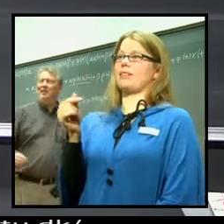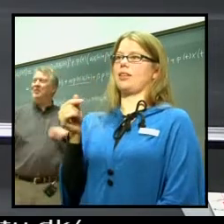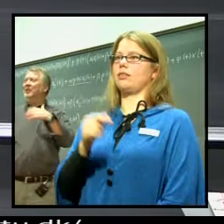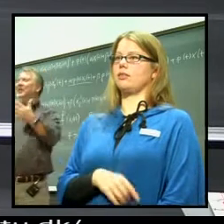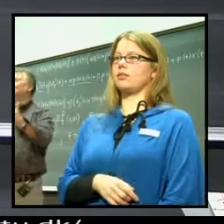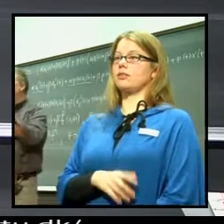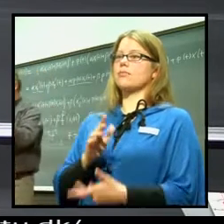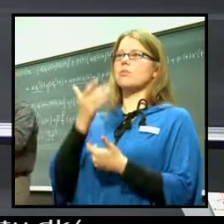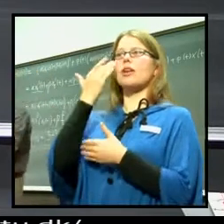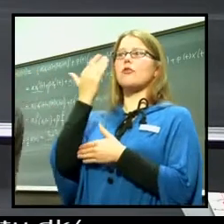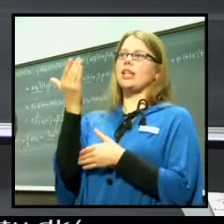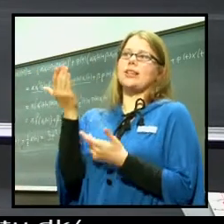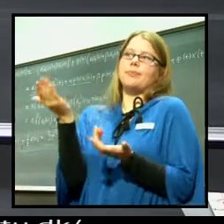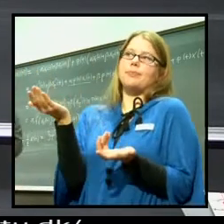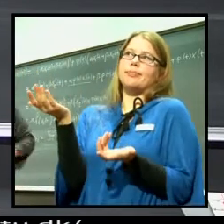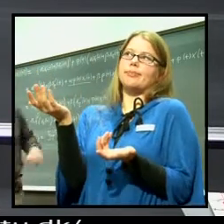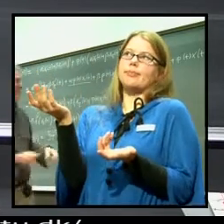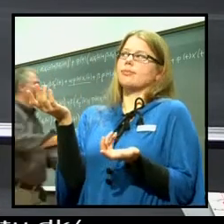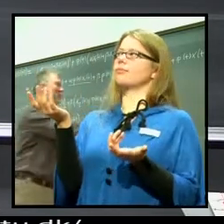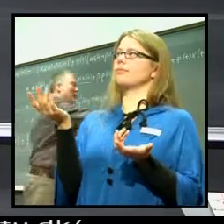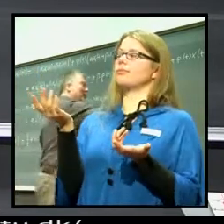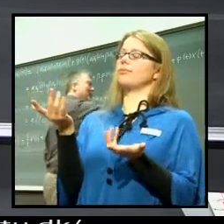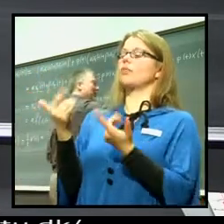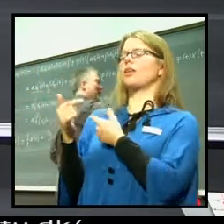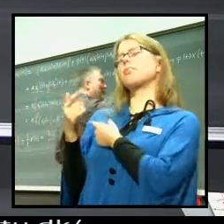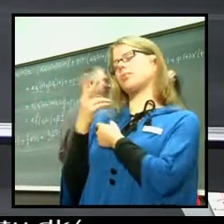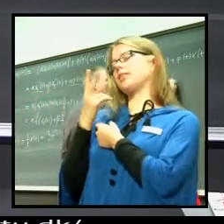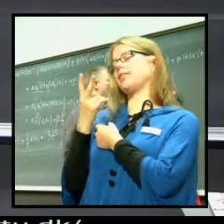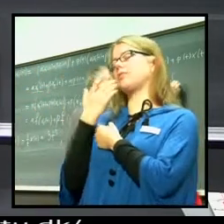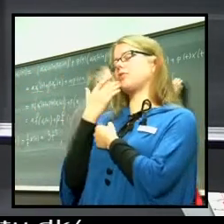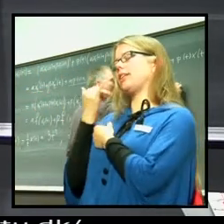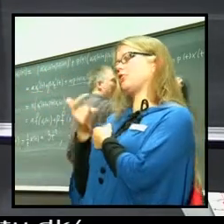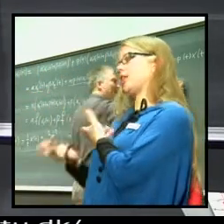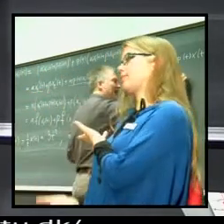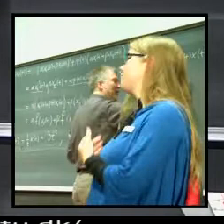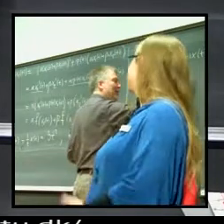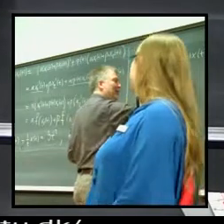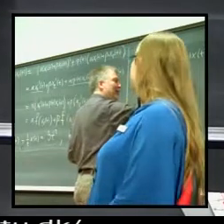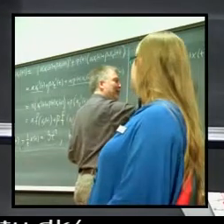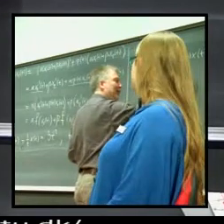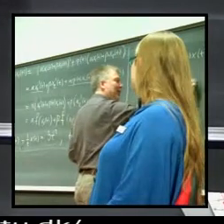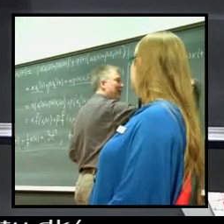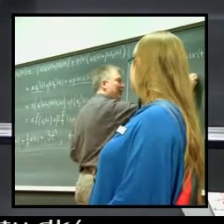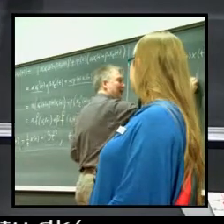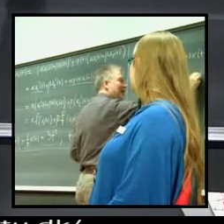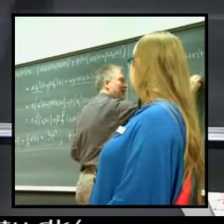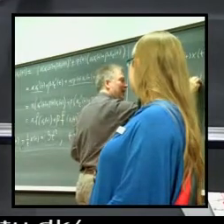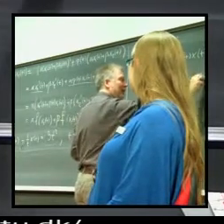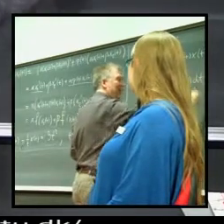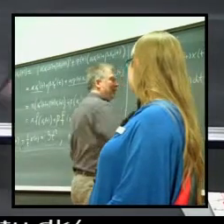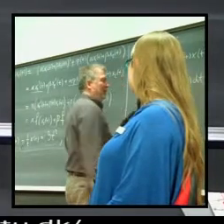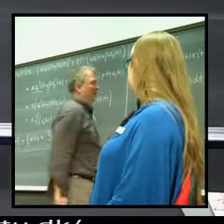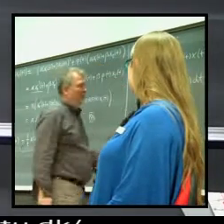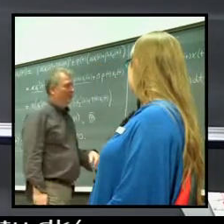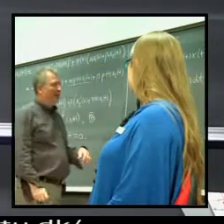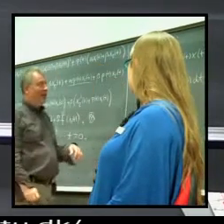det har, fordi det kommer på denne her måde, prøv at se her, integralet af lille p af t,